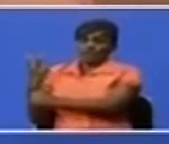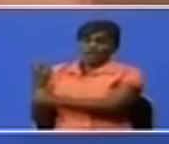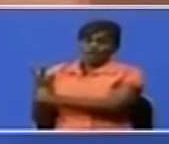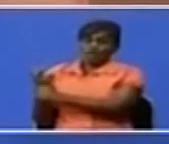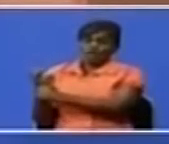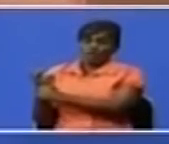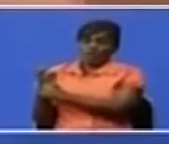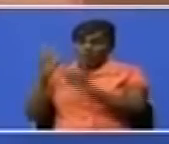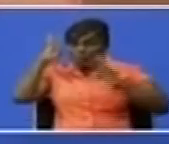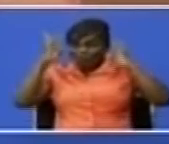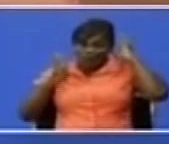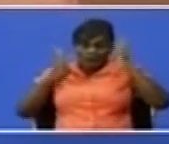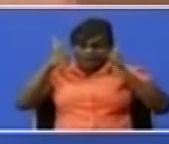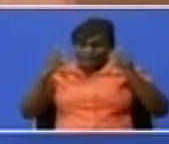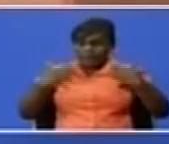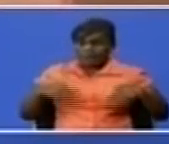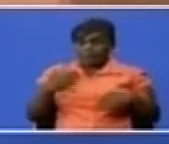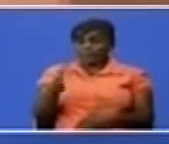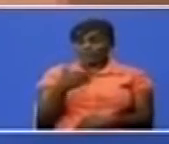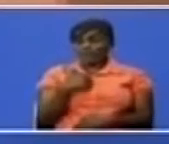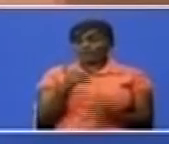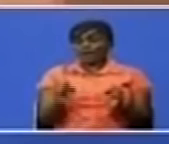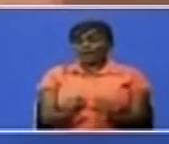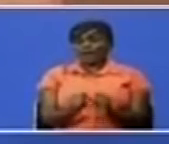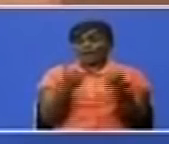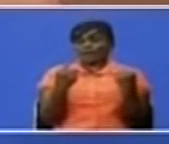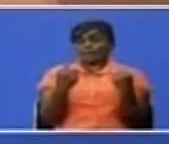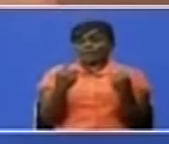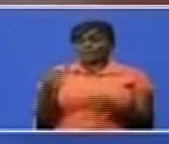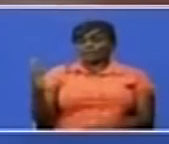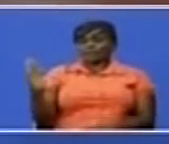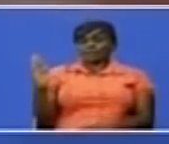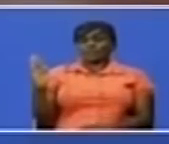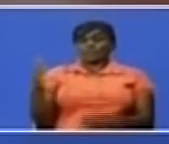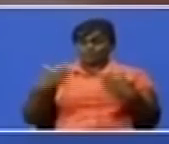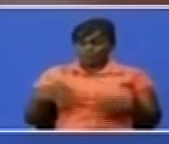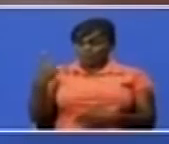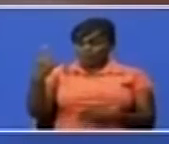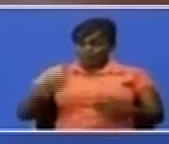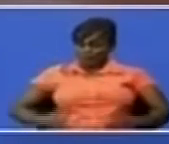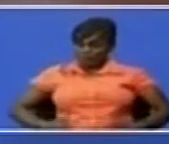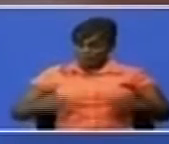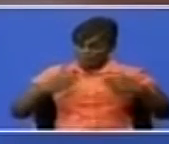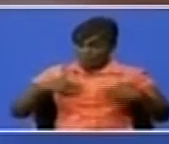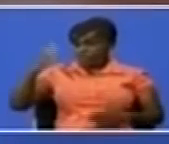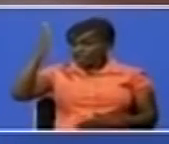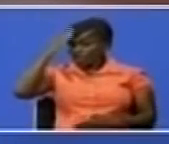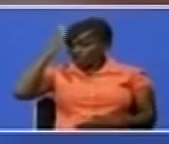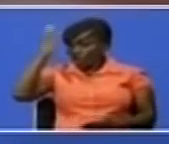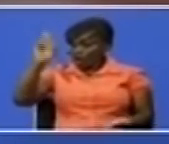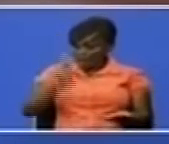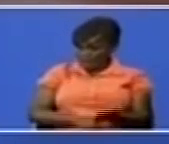imeeneza hofu ya madai ya mauaji ya kiholela yanayotekelezwa na walinda usalama. Mwili mmoja ulioweza kutambulika japo